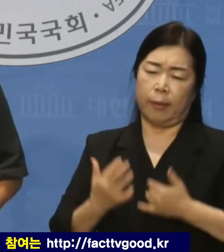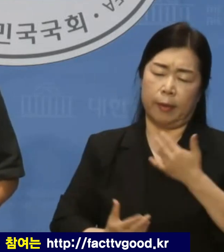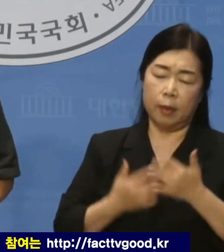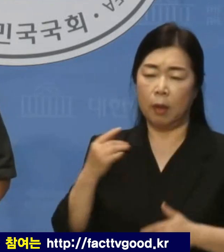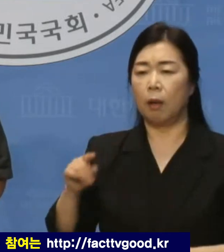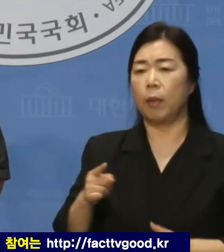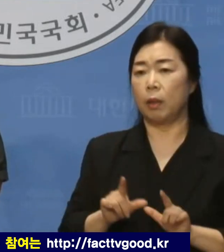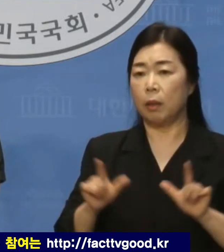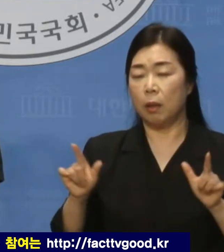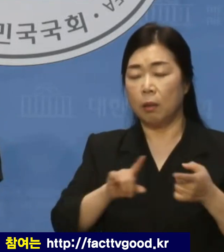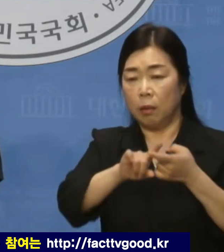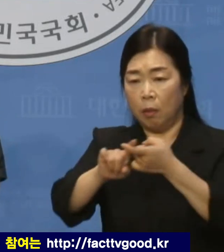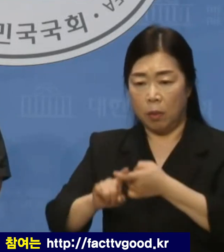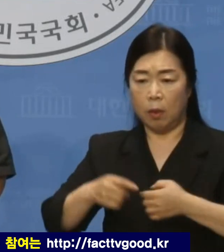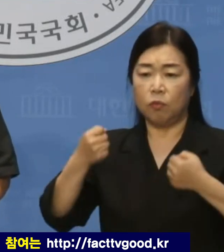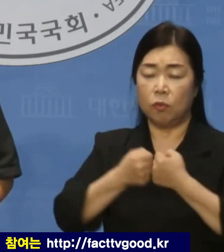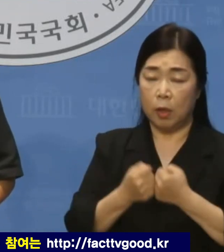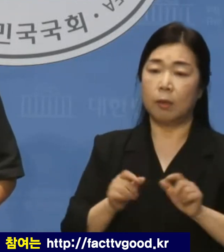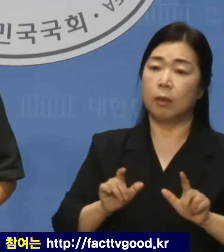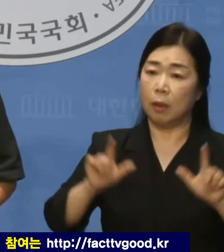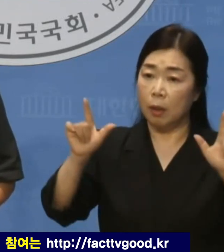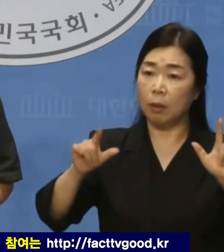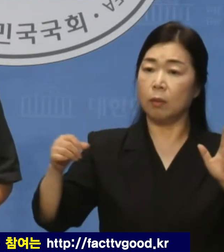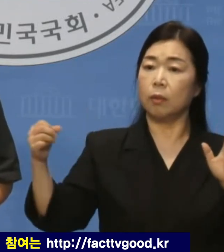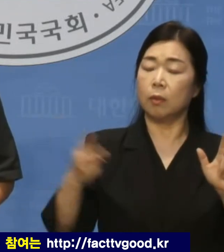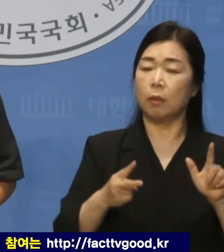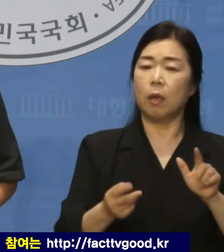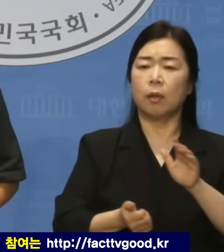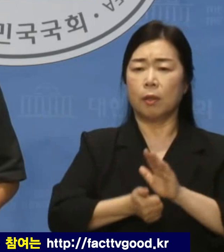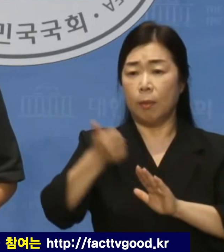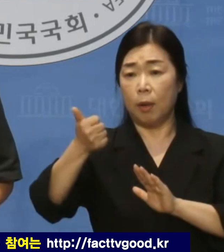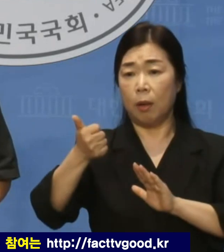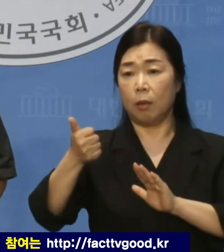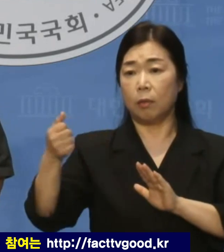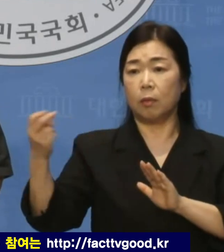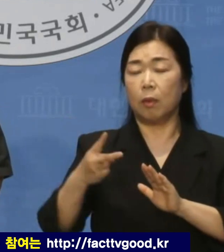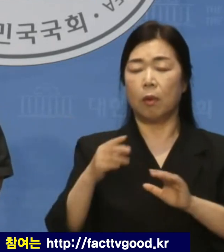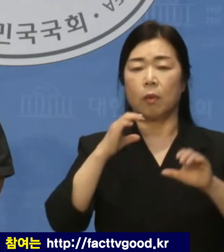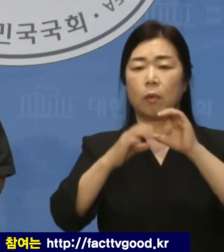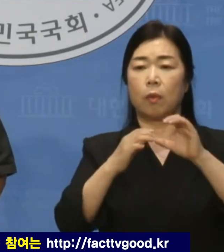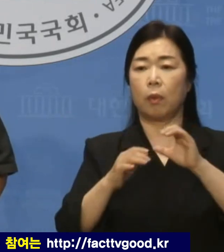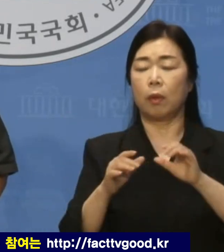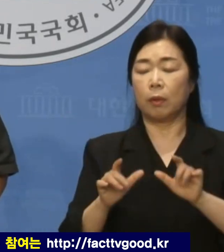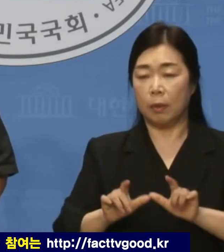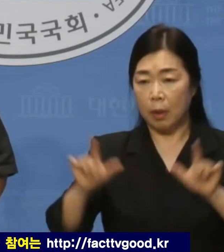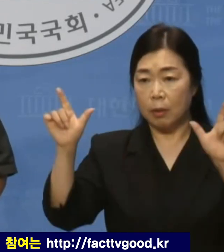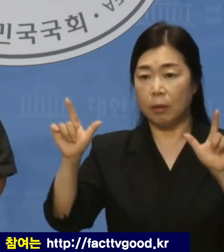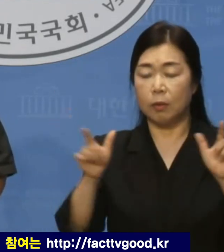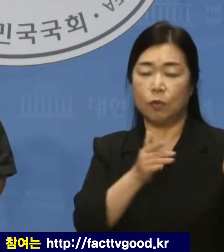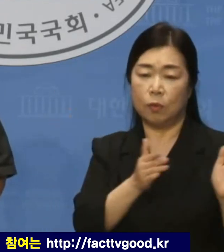100일, 연대와 투쟁의 100일, 그리고 희망과 소통의 100일을